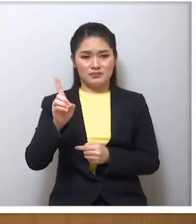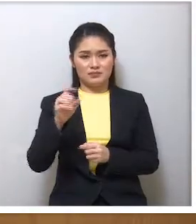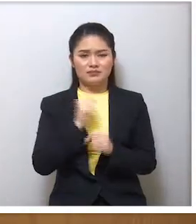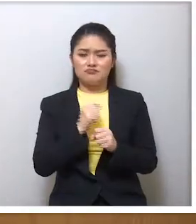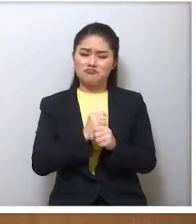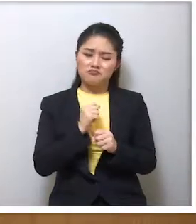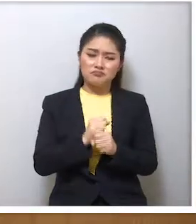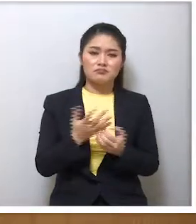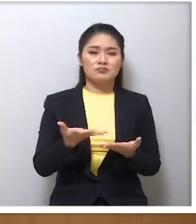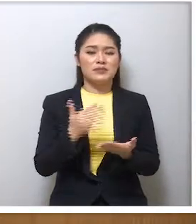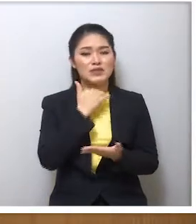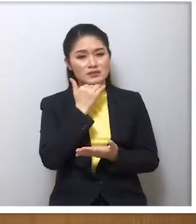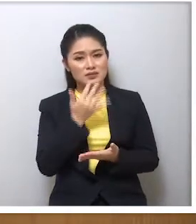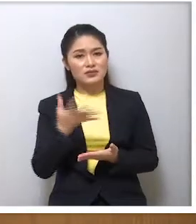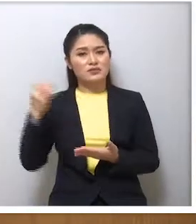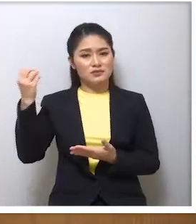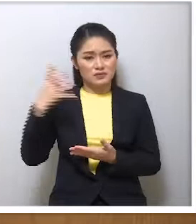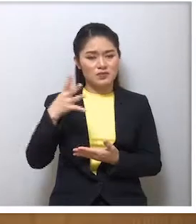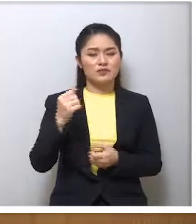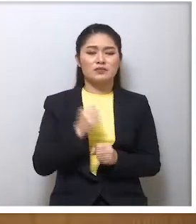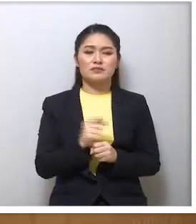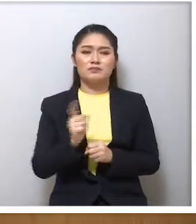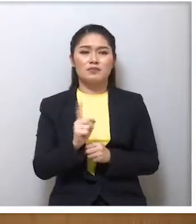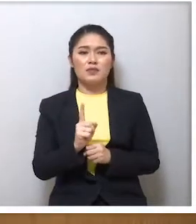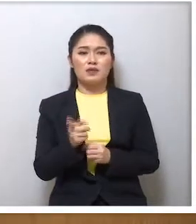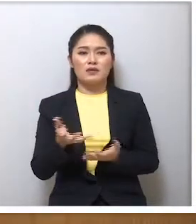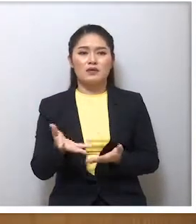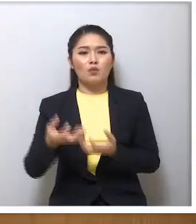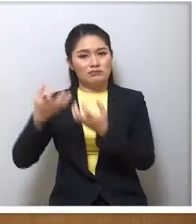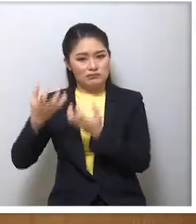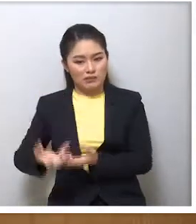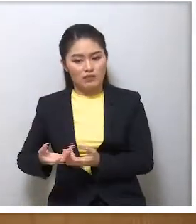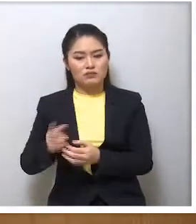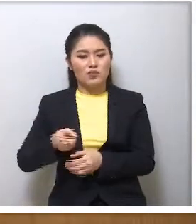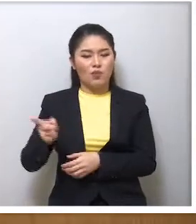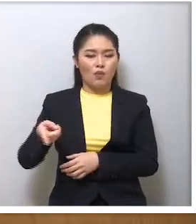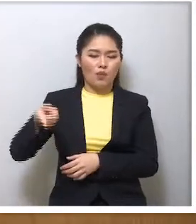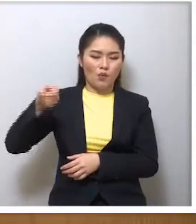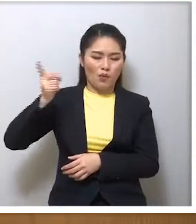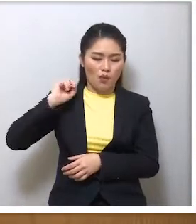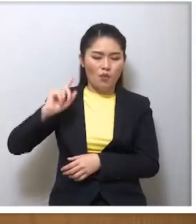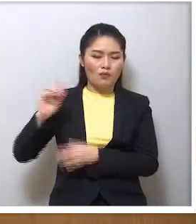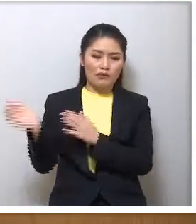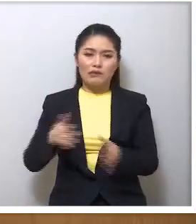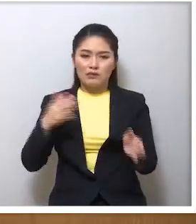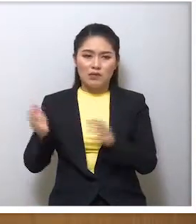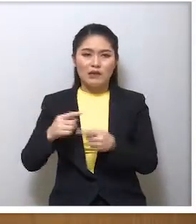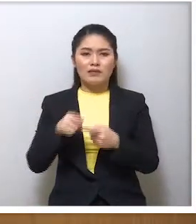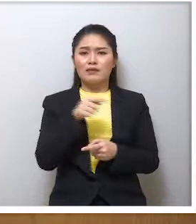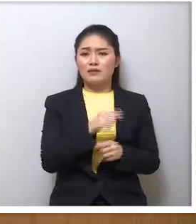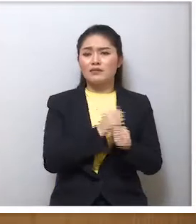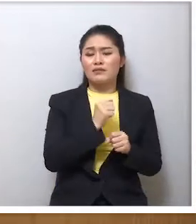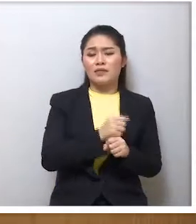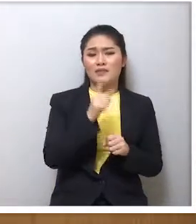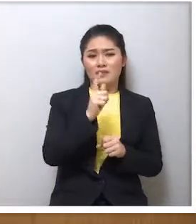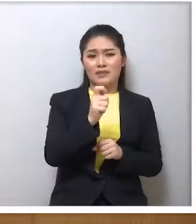เอฟเฟกต์พวกเลนแฟร์เนี่ยมันจะเพิ่มความหนักในการเรนเดอร์นะครับเรามาใส่ใน After Effects After Effects ก็